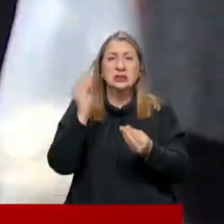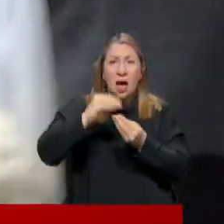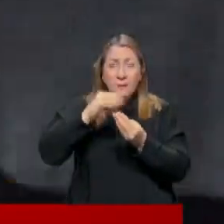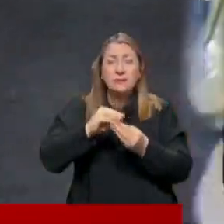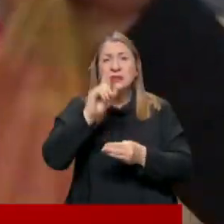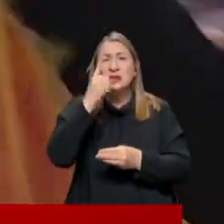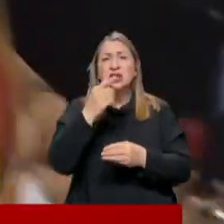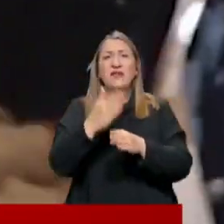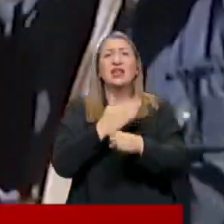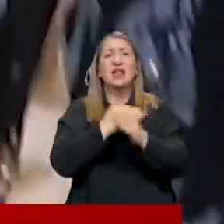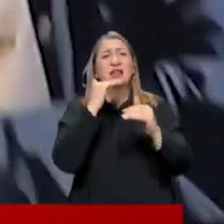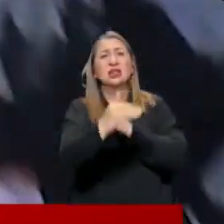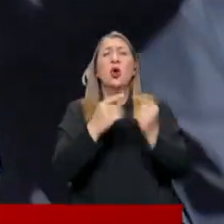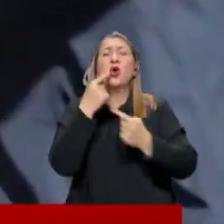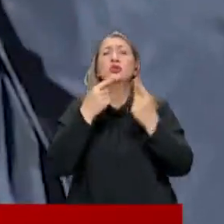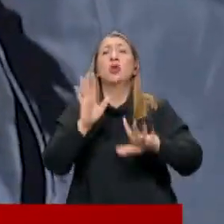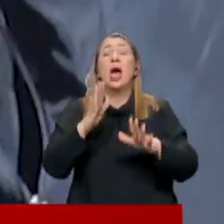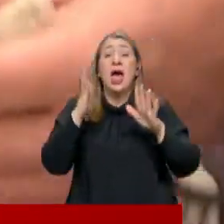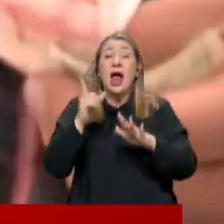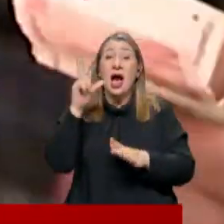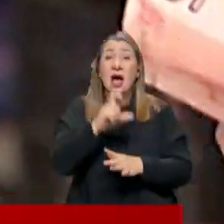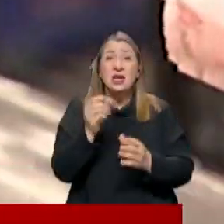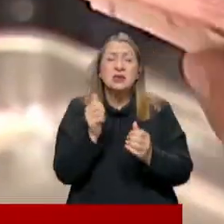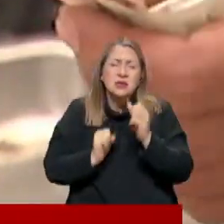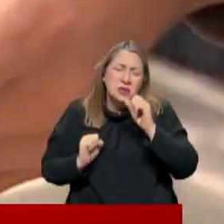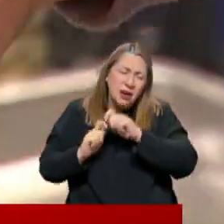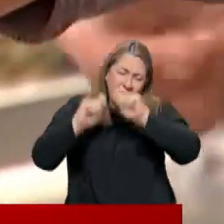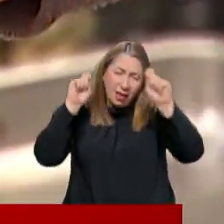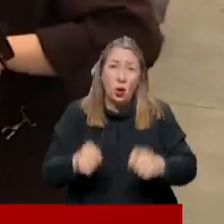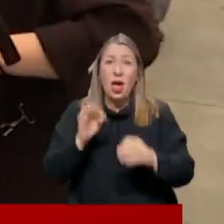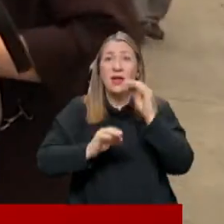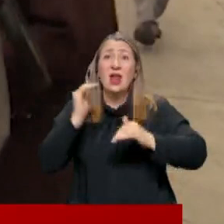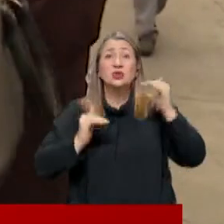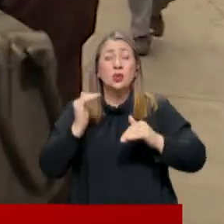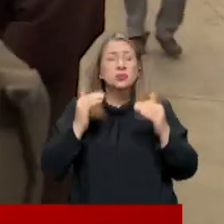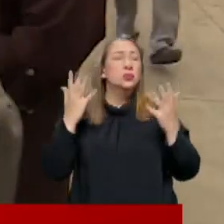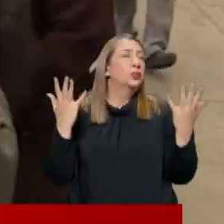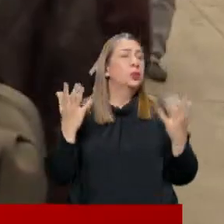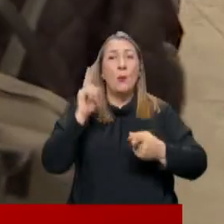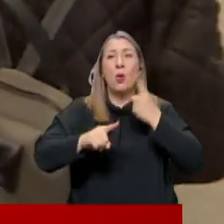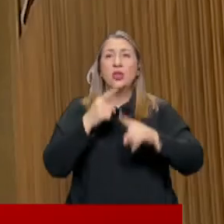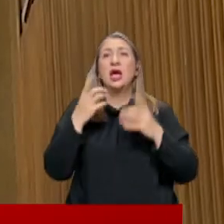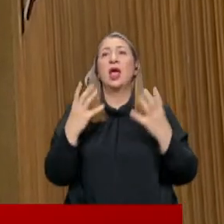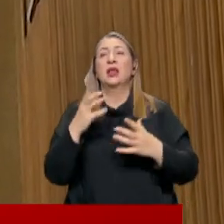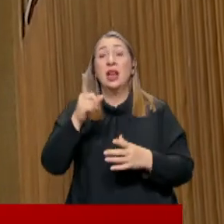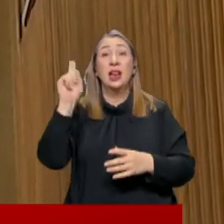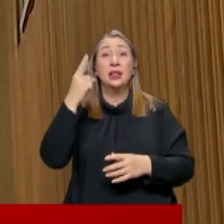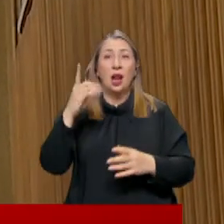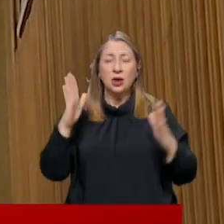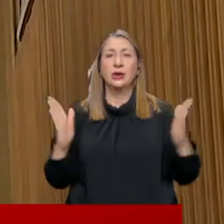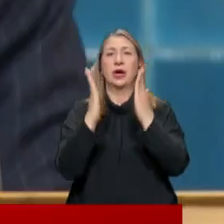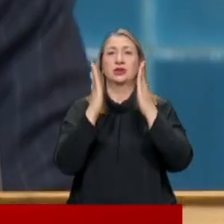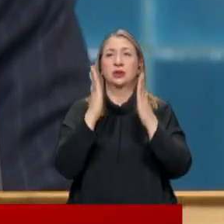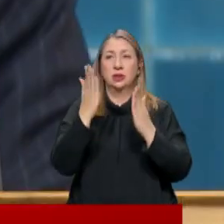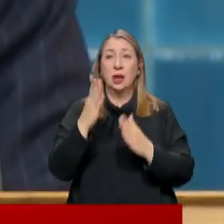zamlar sadece vatandaşı söyletmiyor her ay yeni bir rekor tavsiye Enflasyonun ateşi siyaseti de yaptı liderler